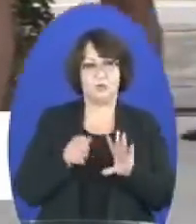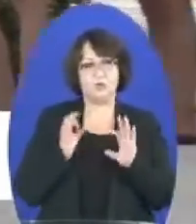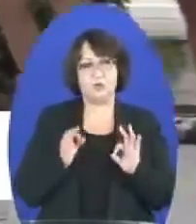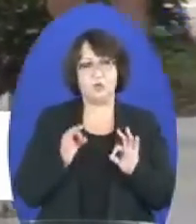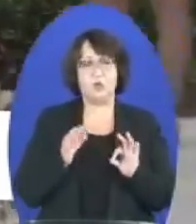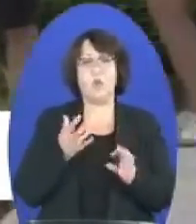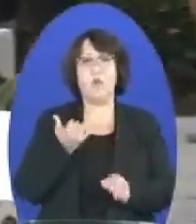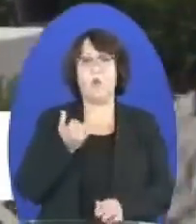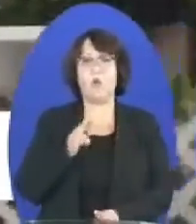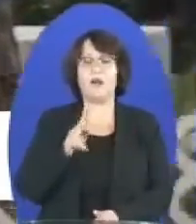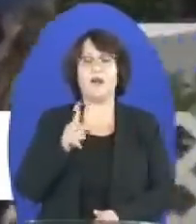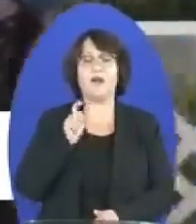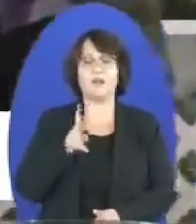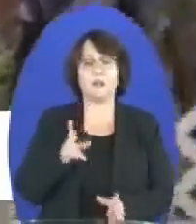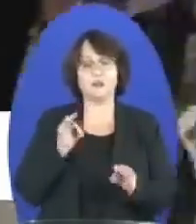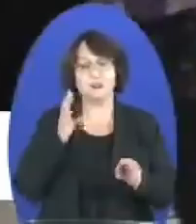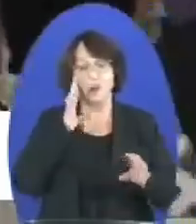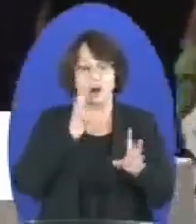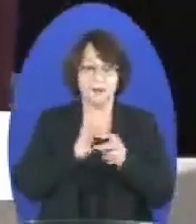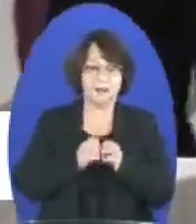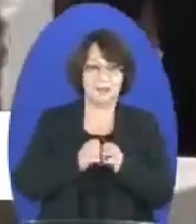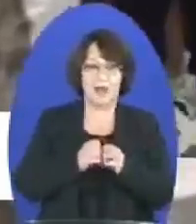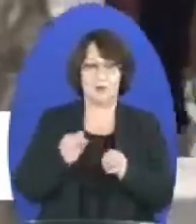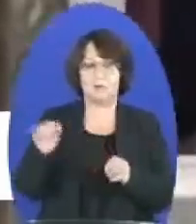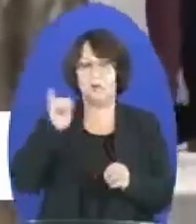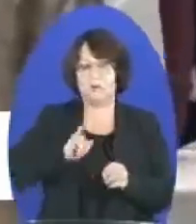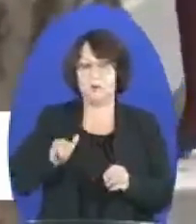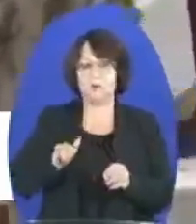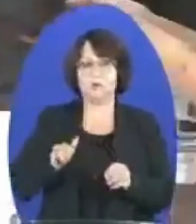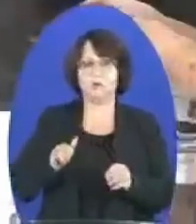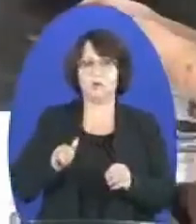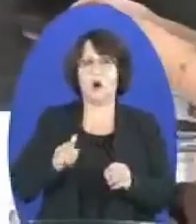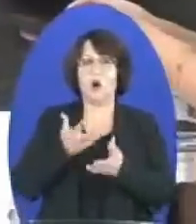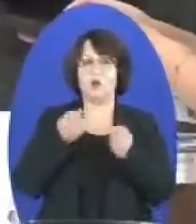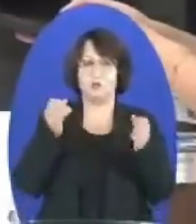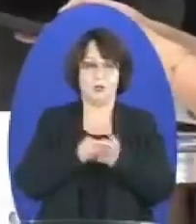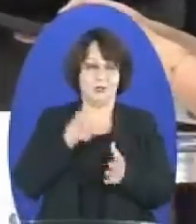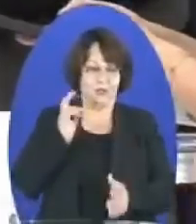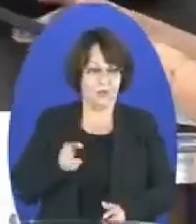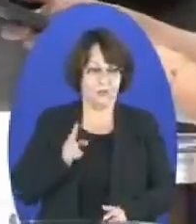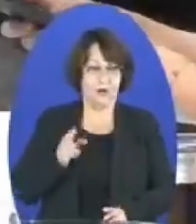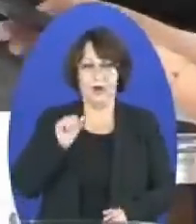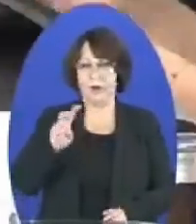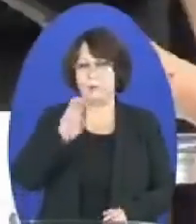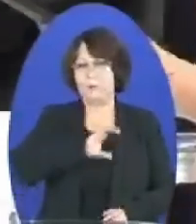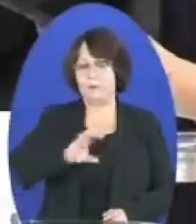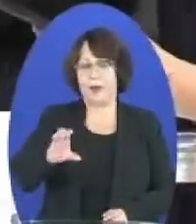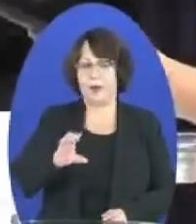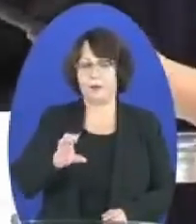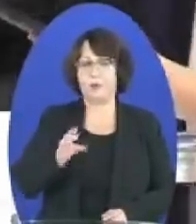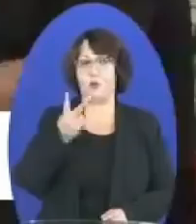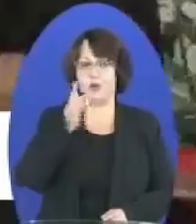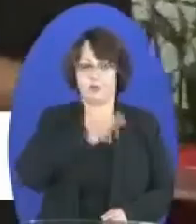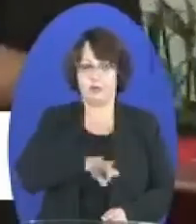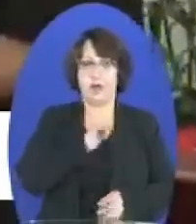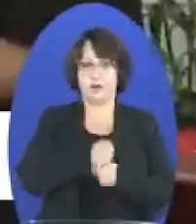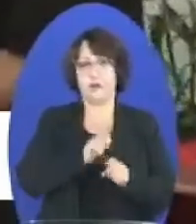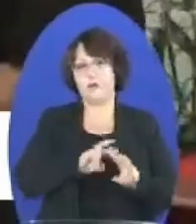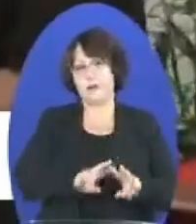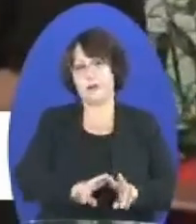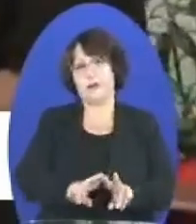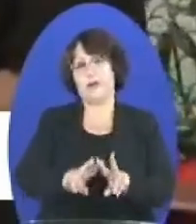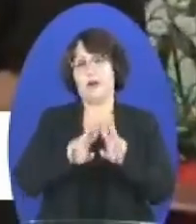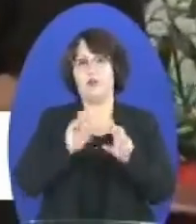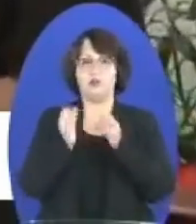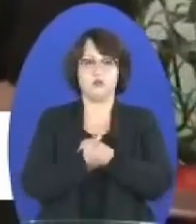хатан тогтолцоо гол үүрэг гүйцэтгэж, Америкийн нэгдсэн улс тэргүүтэй улс орнуудын олон мянган компани аж ахуй нэгж тэнд бүр ашигтай ажилласаар байна. За